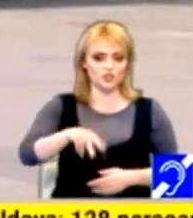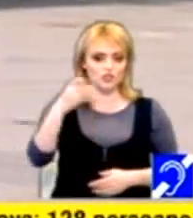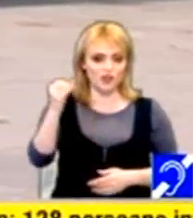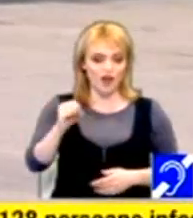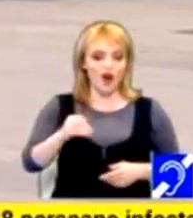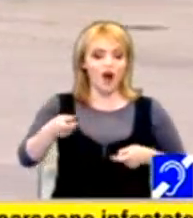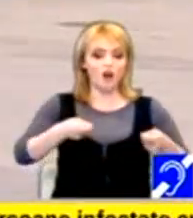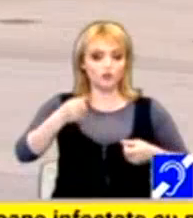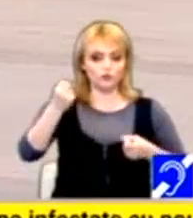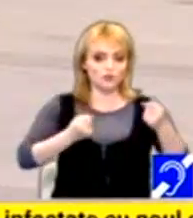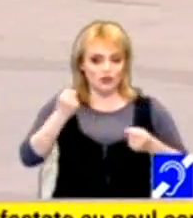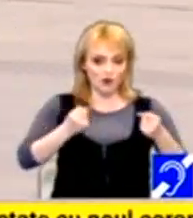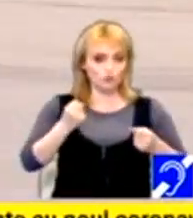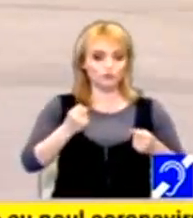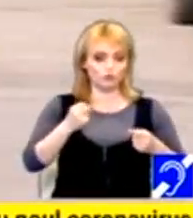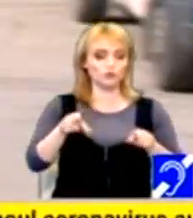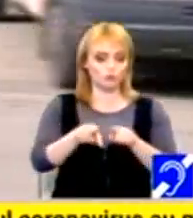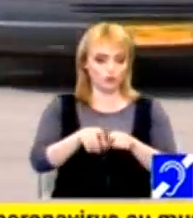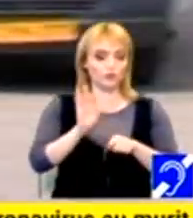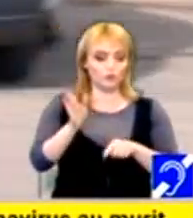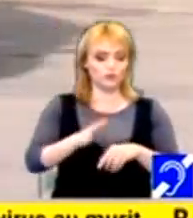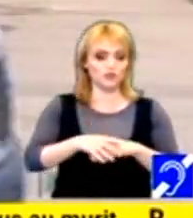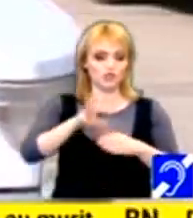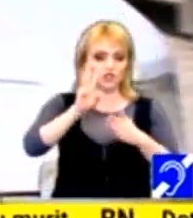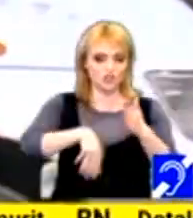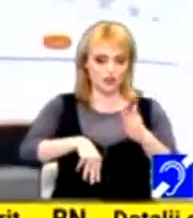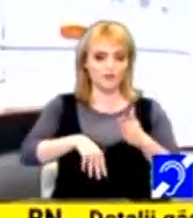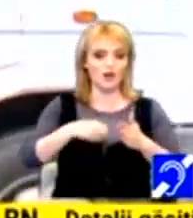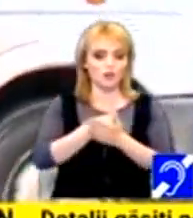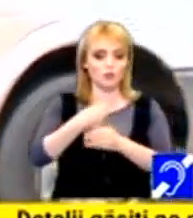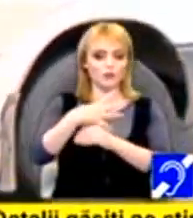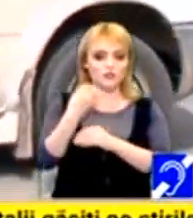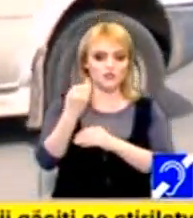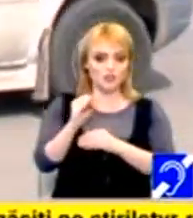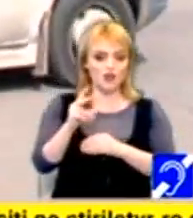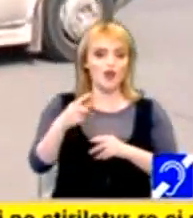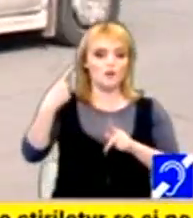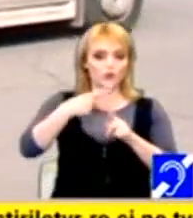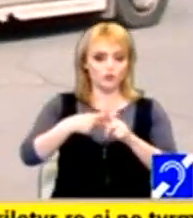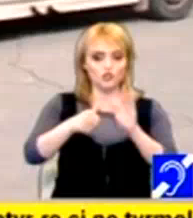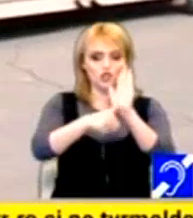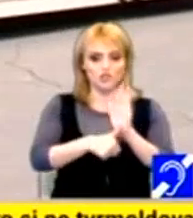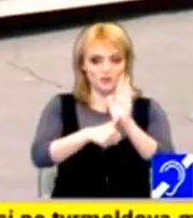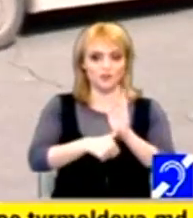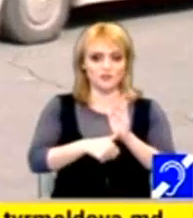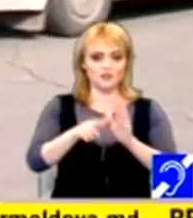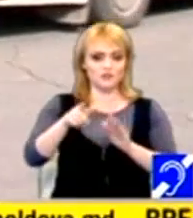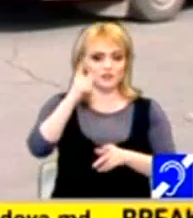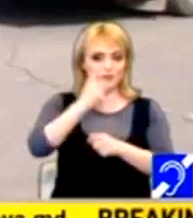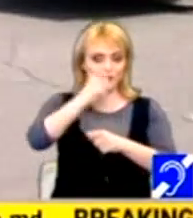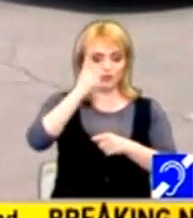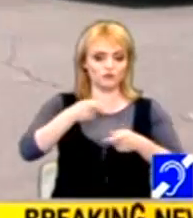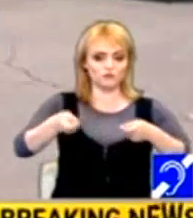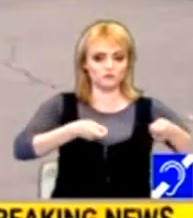până la 15.000 de lei și privarea dreptului de a conduce mijloace de transport în următoarele 6 luni. În plus, Ministerul Economiei